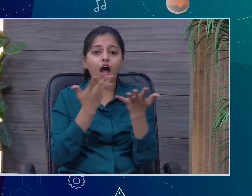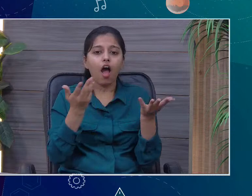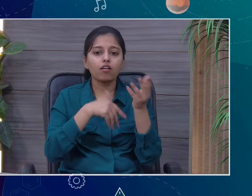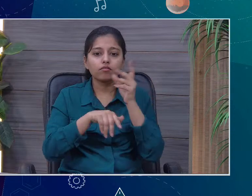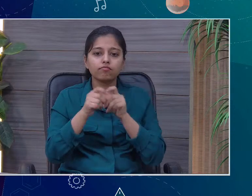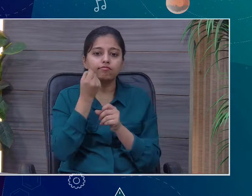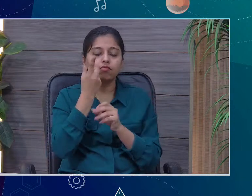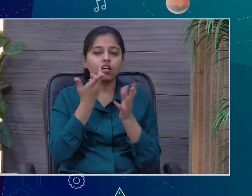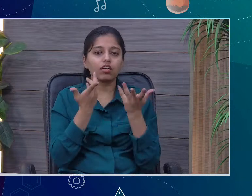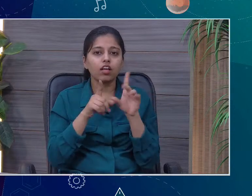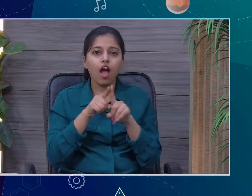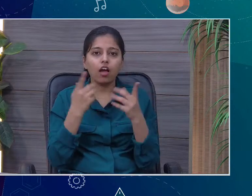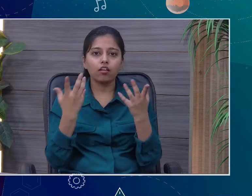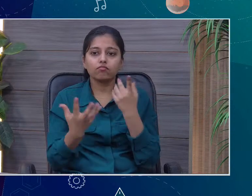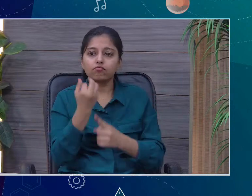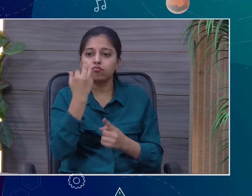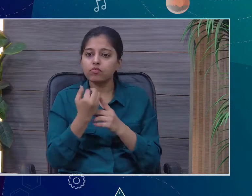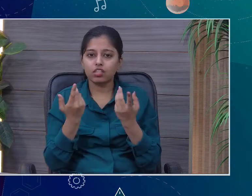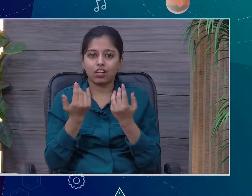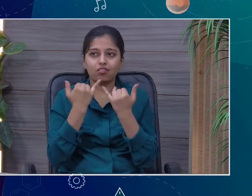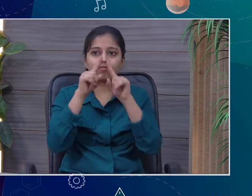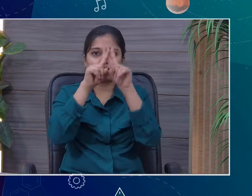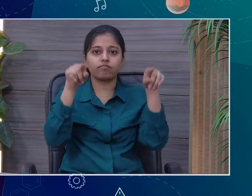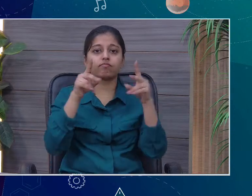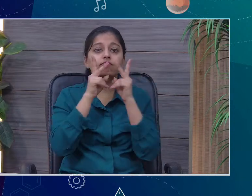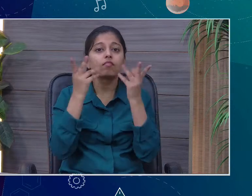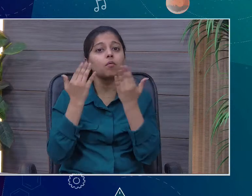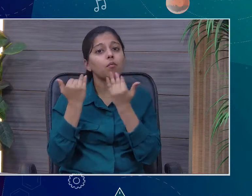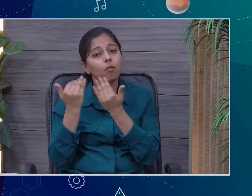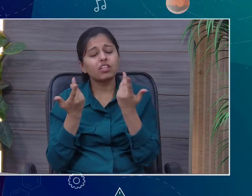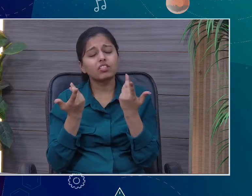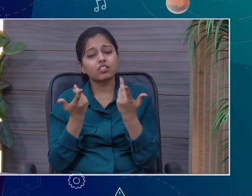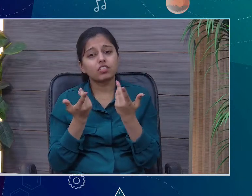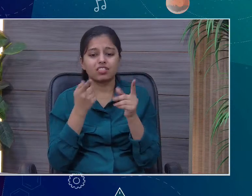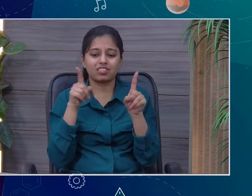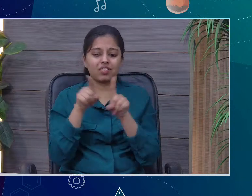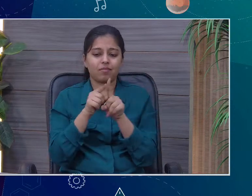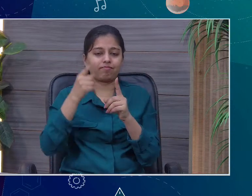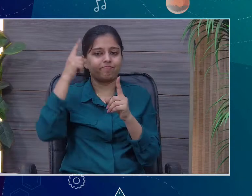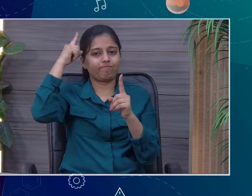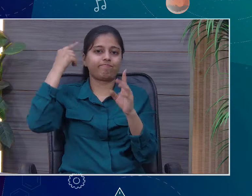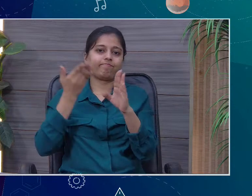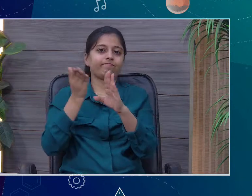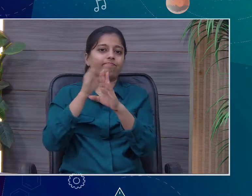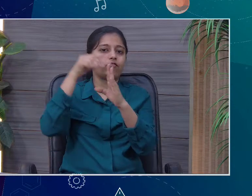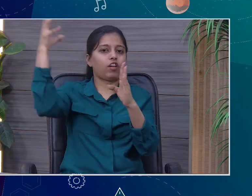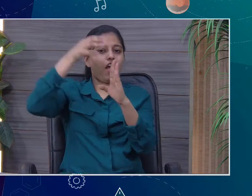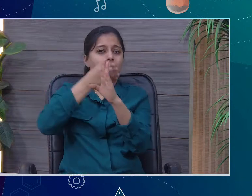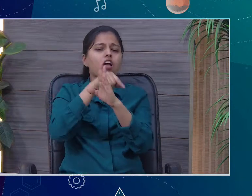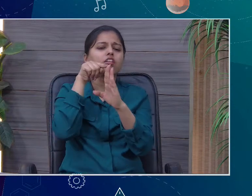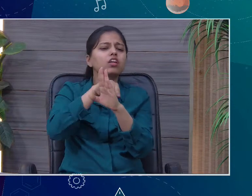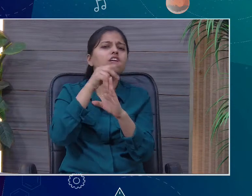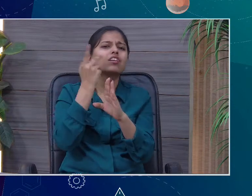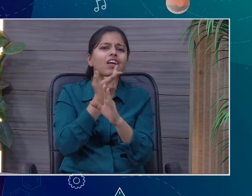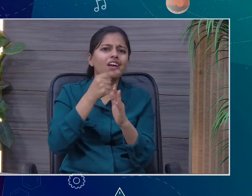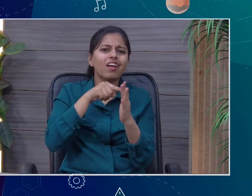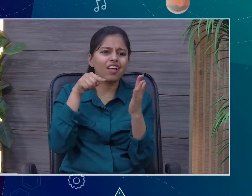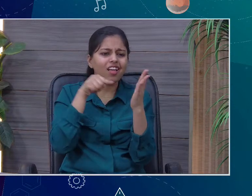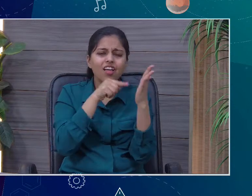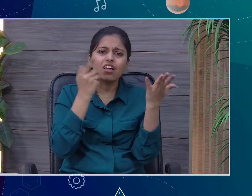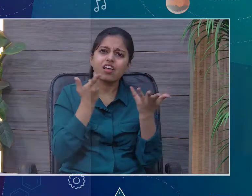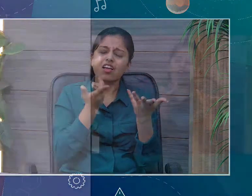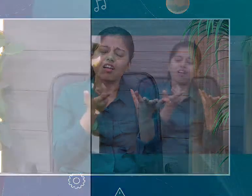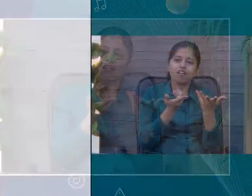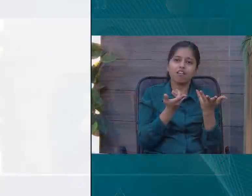जैसे हमने कहा, आप स्क्रीन पे देख सकते हैं कि हम बच्चों को दिखा सकते हैं कि ये शैडो आ रही है. अब ये शैडो किस चीज की है? नाउ लेट